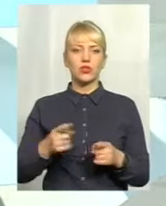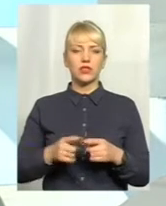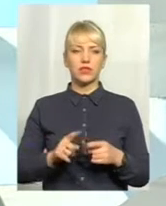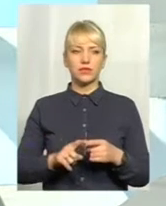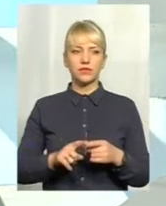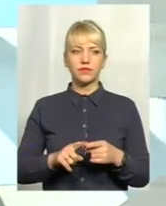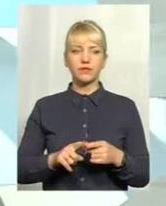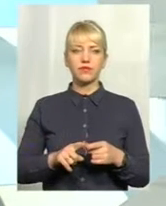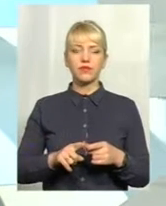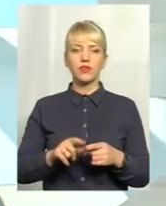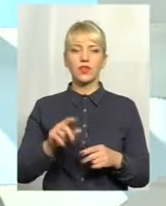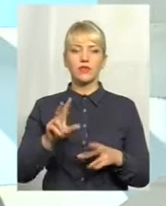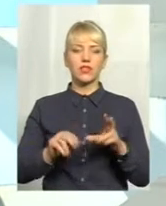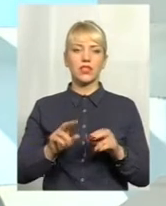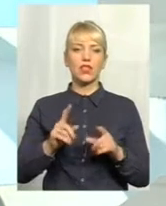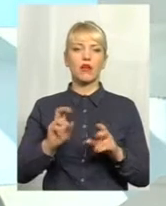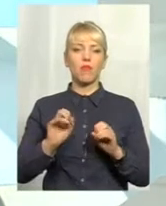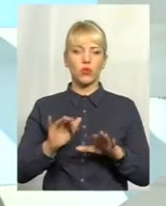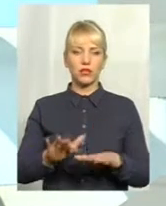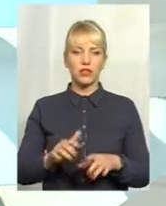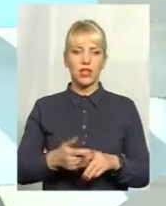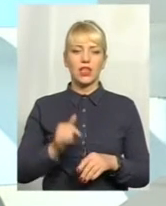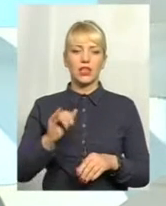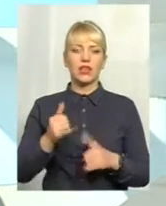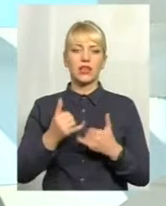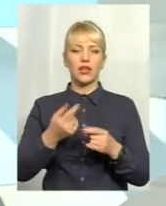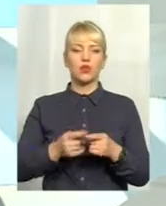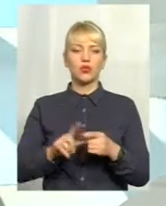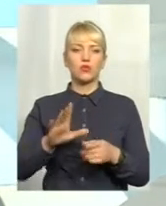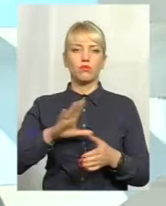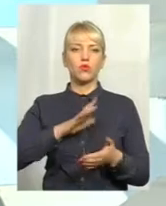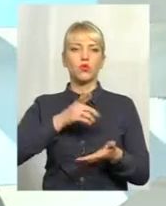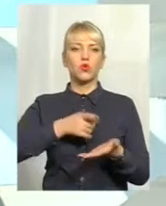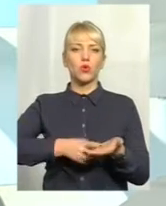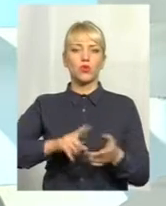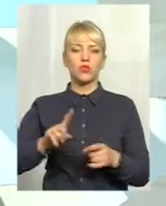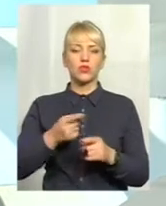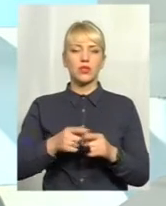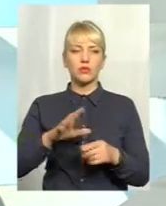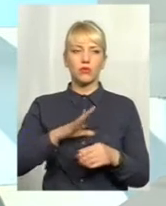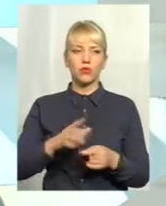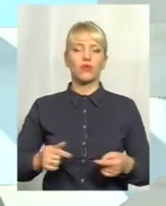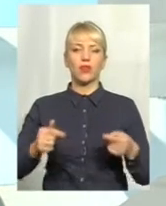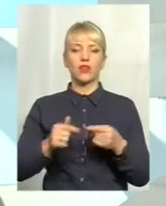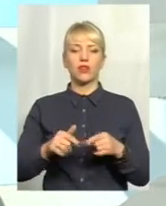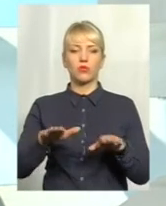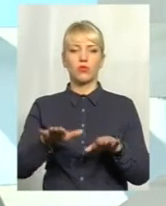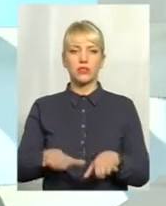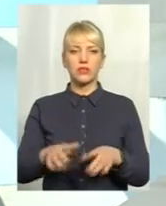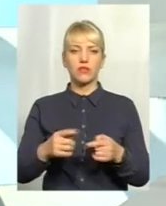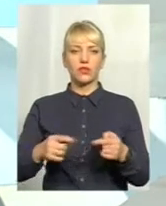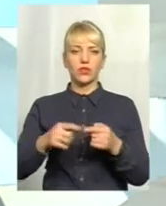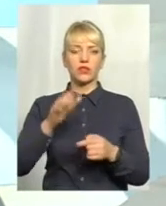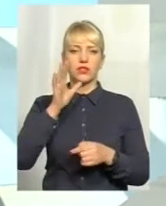в певному вигляді це також якась подія, і для того, щоб була якийсь доказ, що це мало місце в конкретному місці, в конкретний